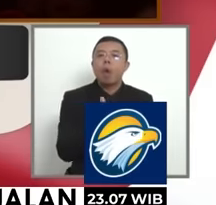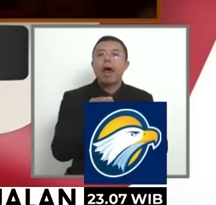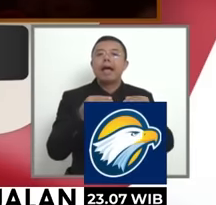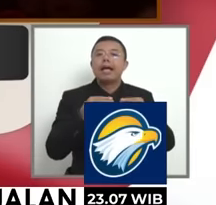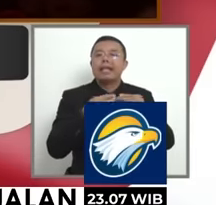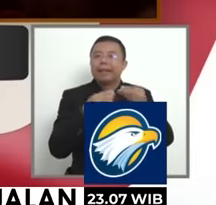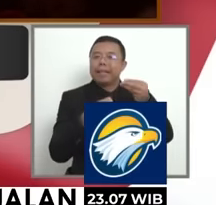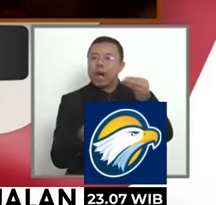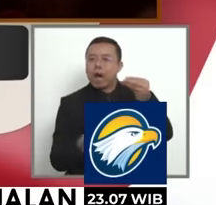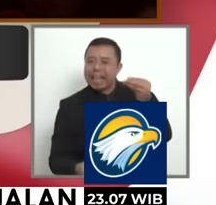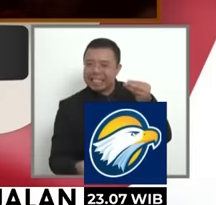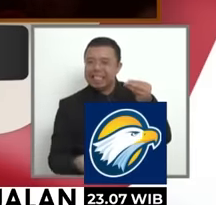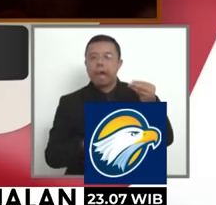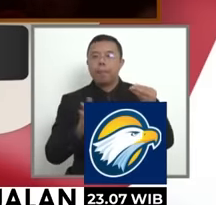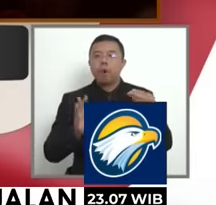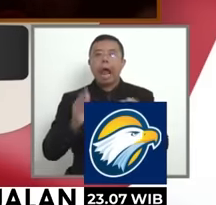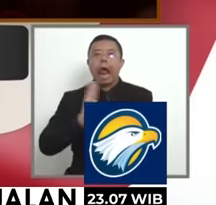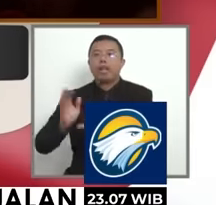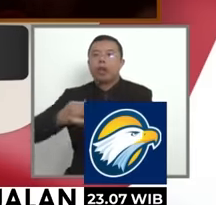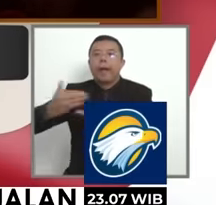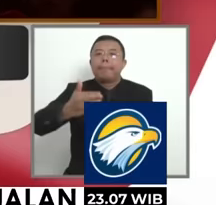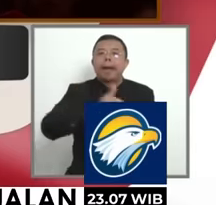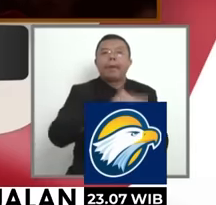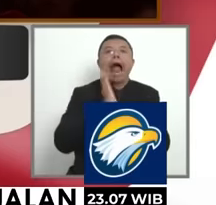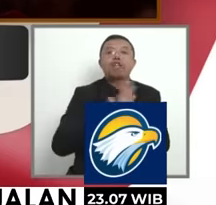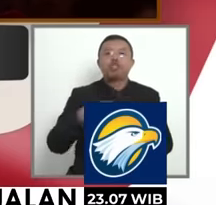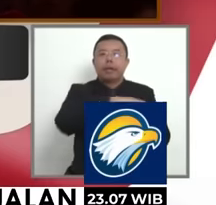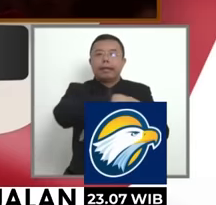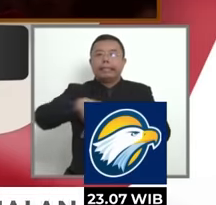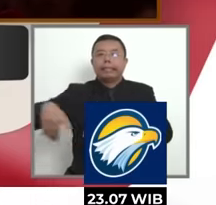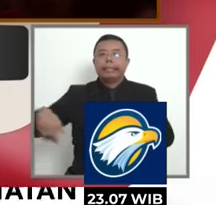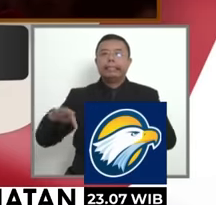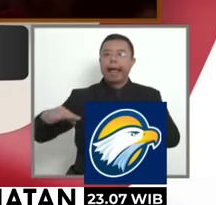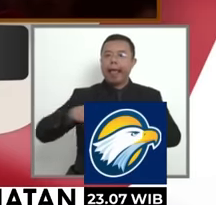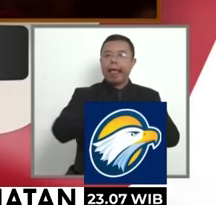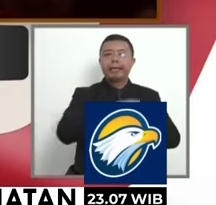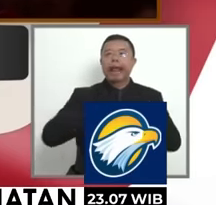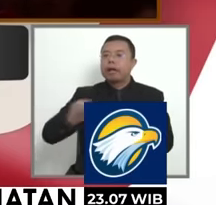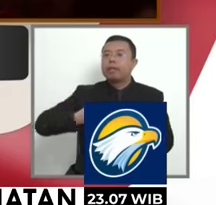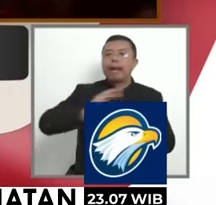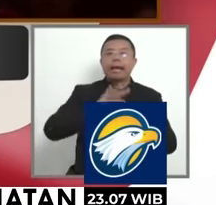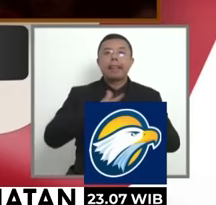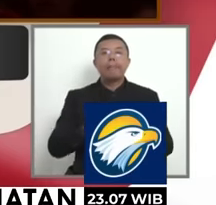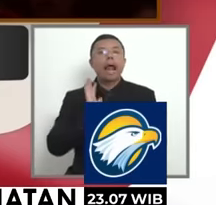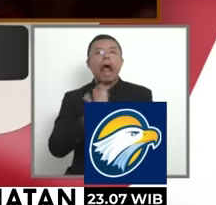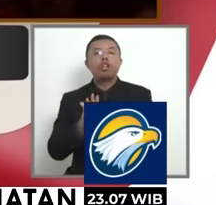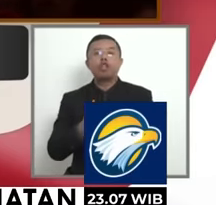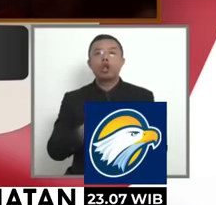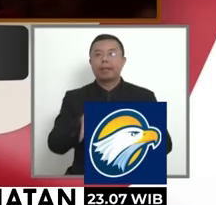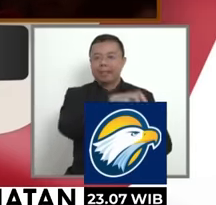jalur birokrasi bukan dibagikan di pinggir jalan tapi dibagikan langsung di